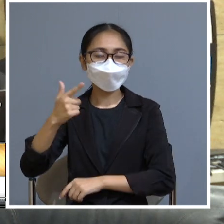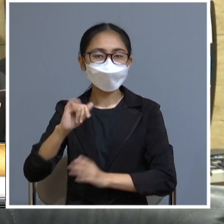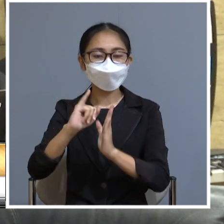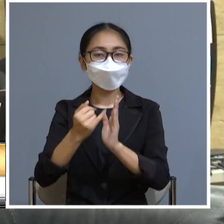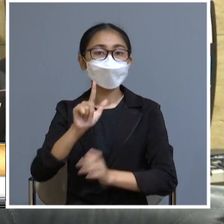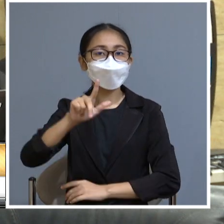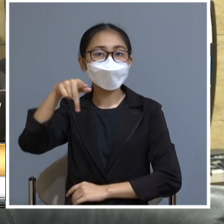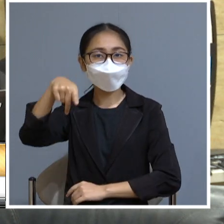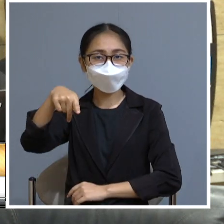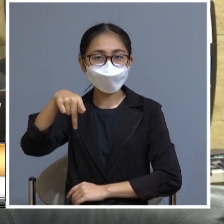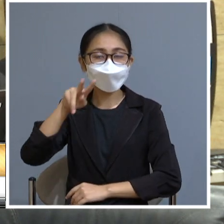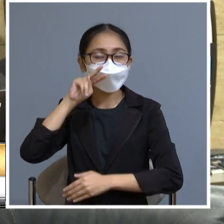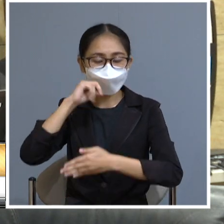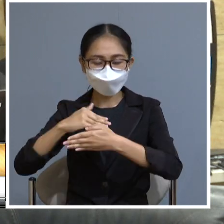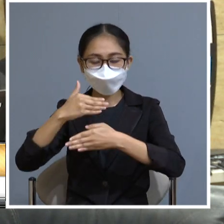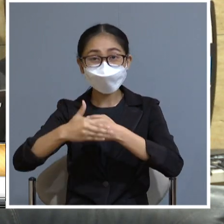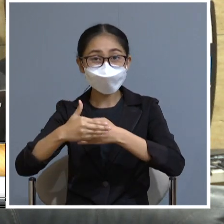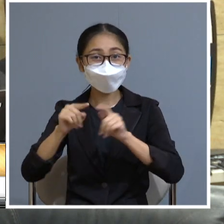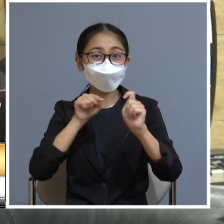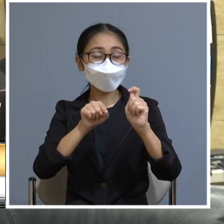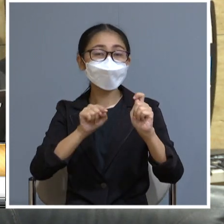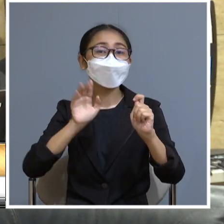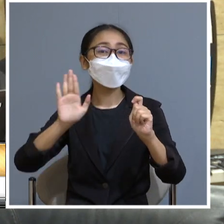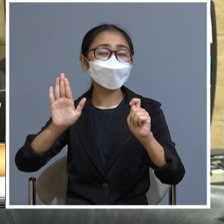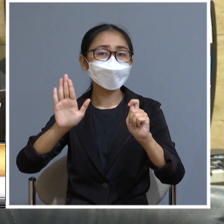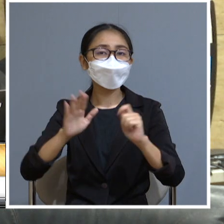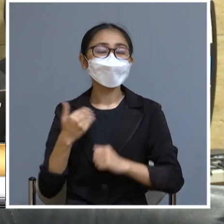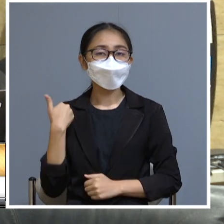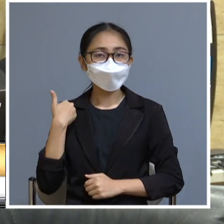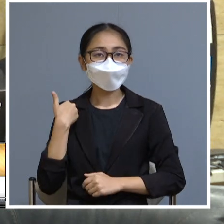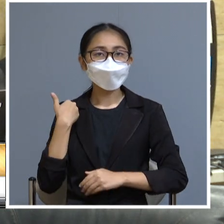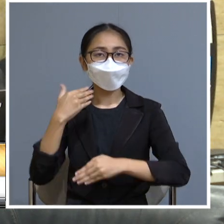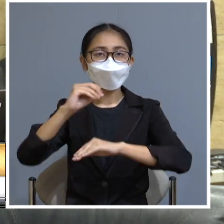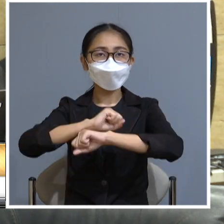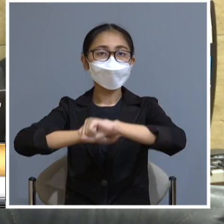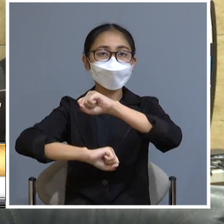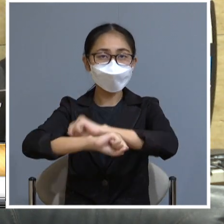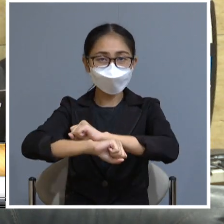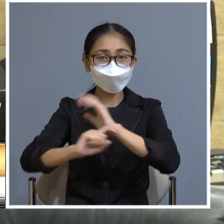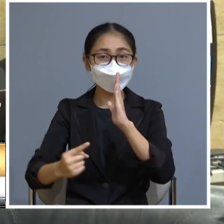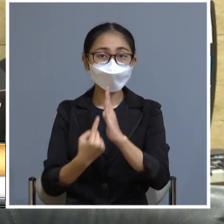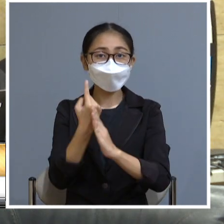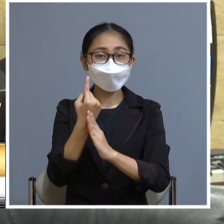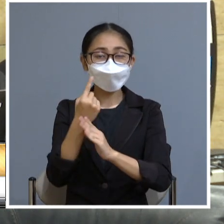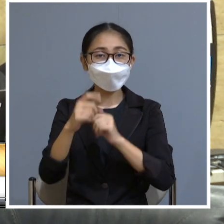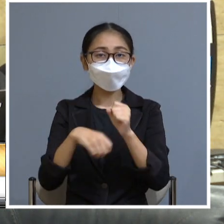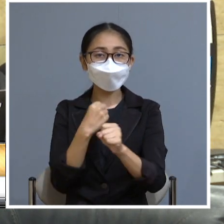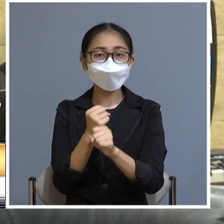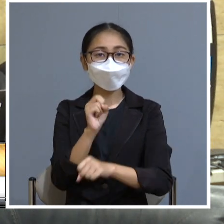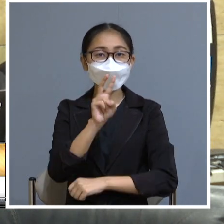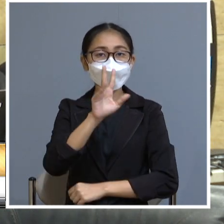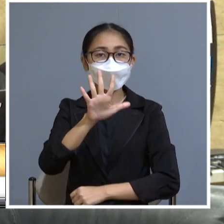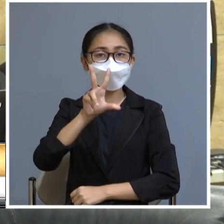ไฟน้ำร้นบ้านห้องหลวง ได้มีการก่อสรางมาครั้งแรกตั้งแต่ปี 25